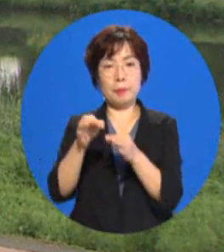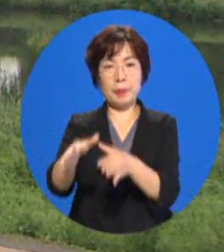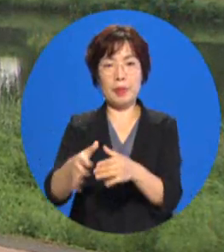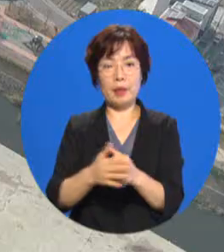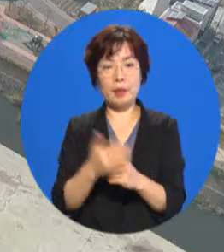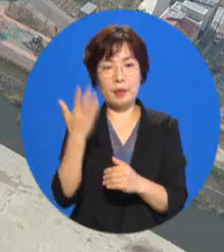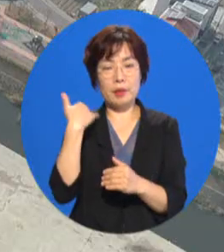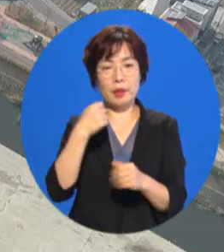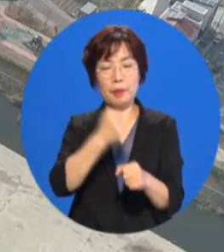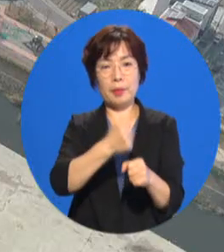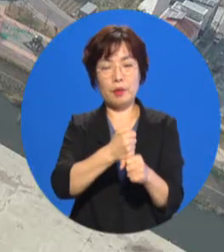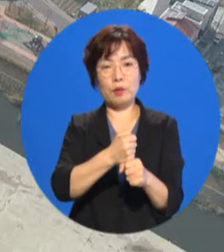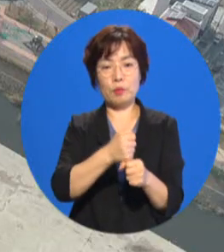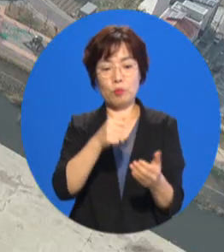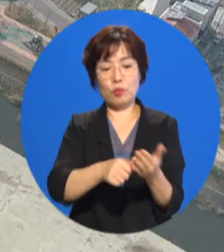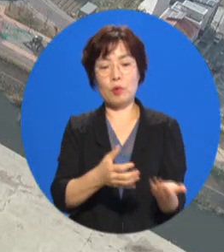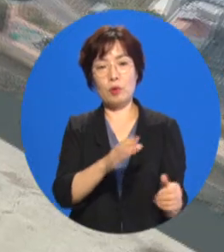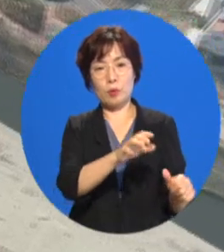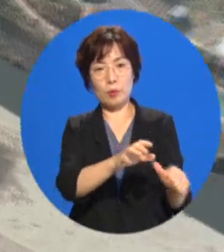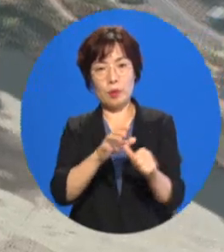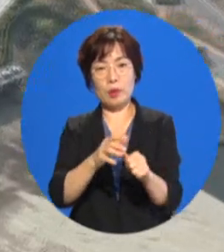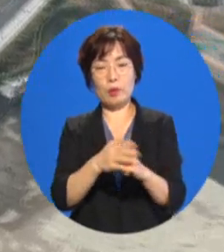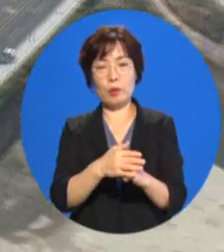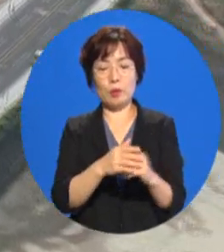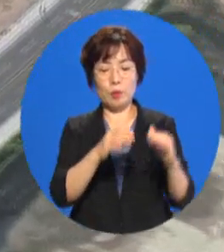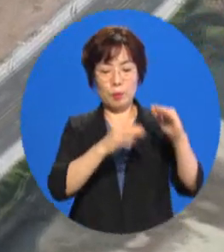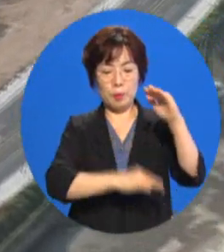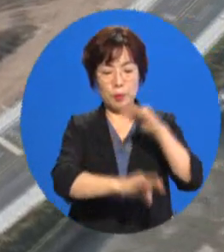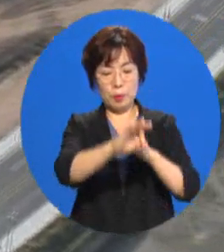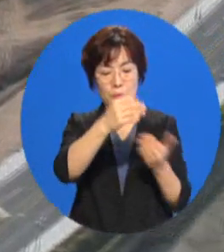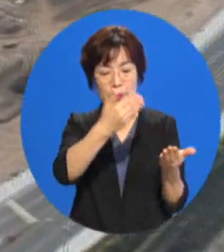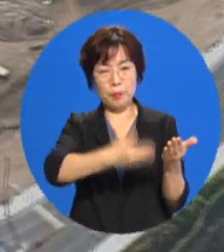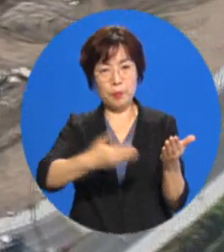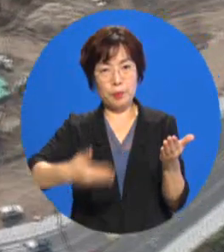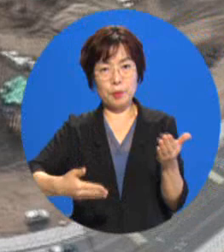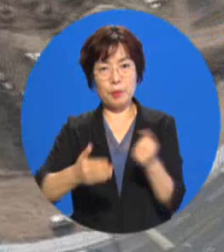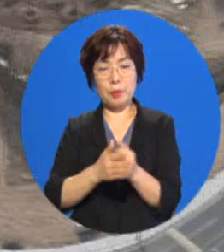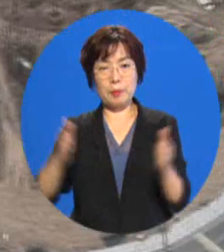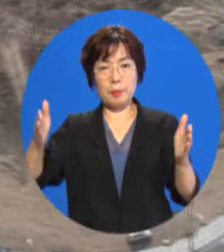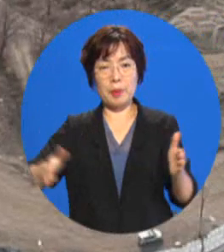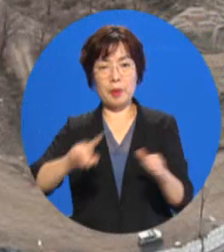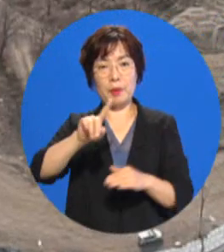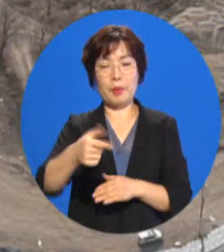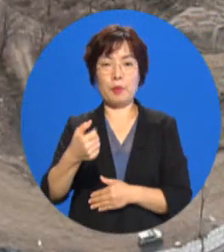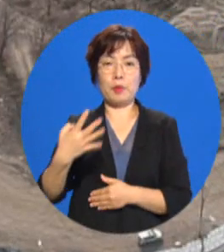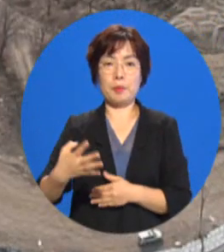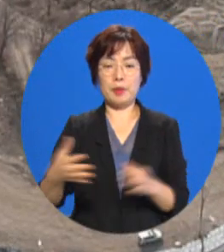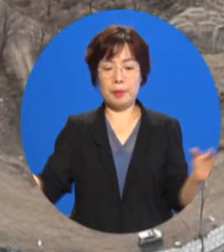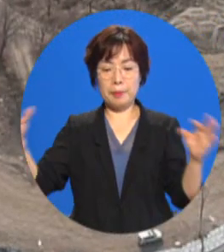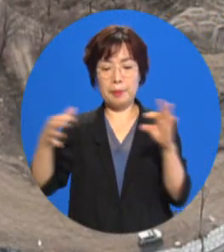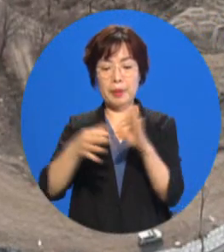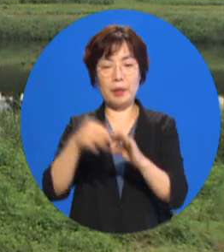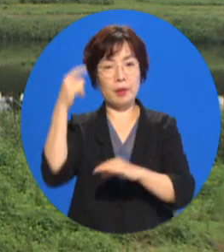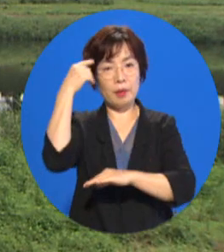기존에 제작된 자재를 활용해 동천 저리지와 맞은편 산책로 154m 구간을 연결할